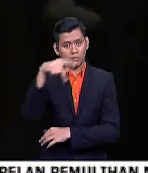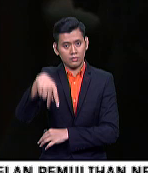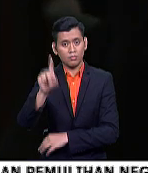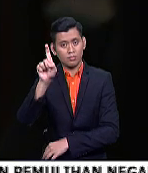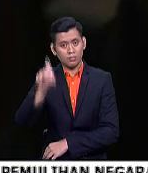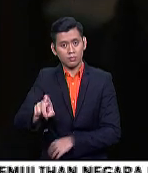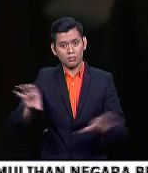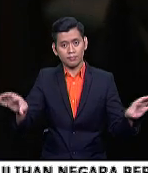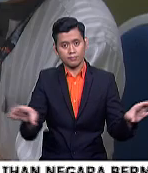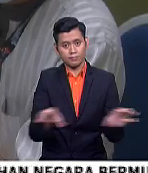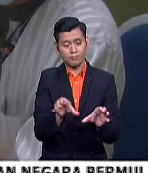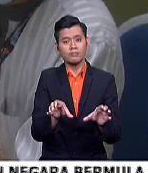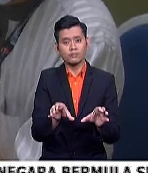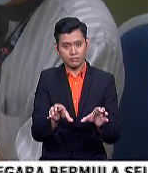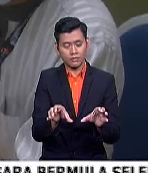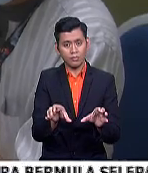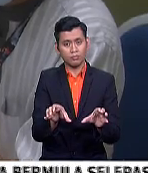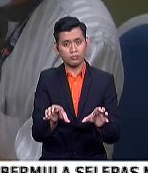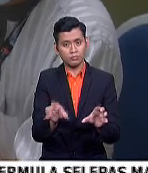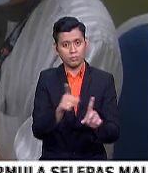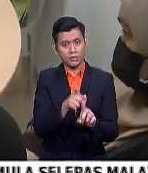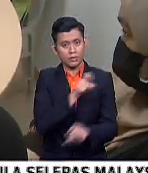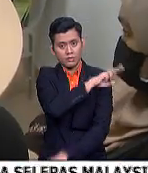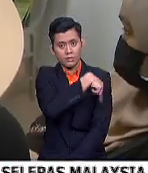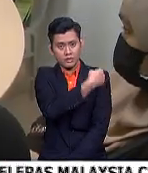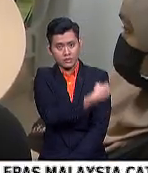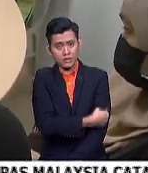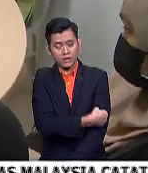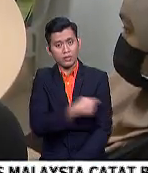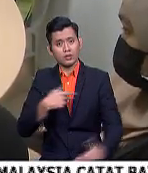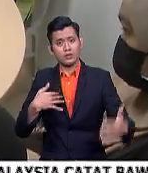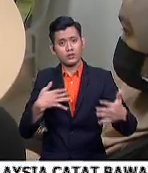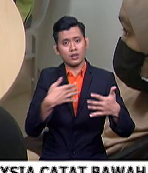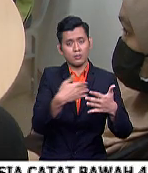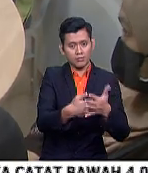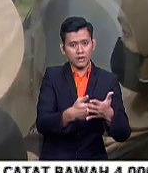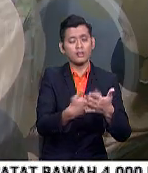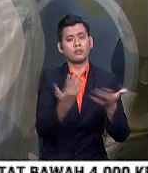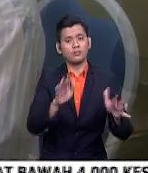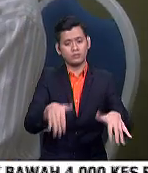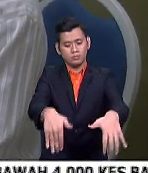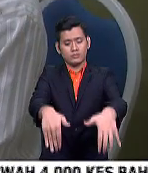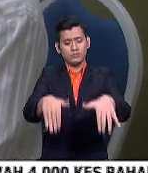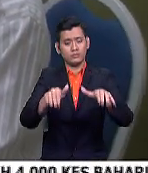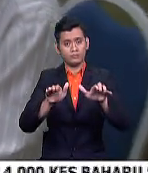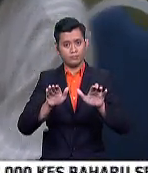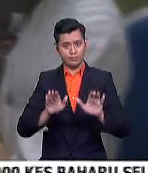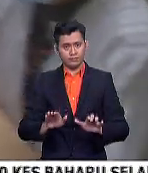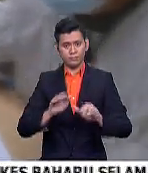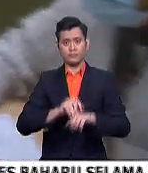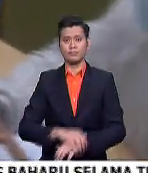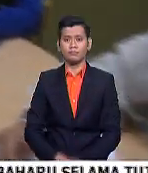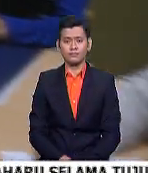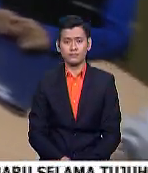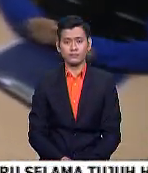dilakukan sepenuhnya oleh pihak hospital sehinggalah saat pengebumian. Yang pergi dalam keadaan wabak